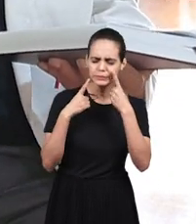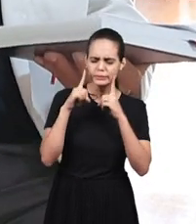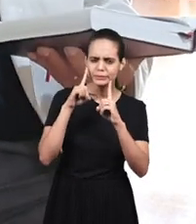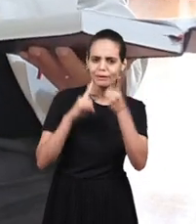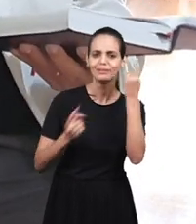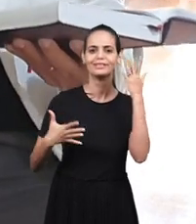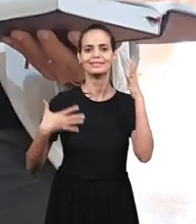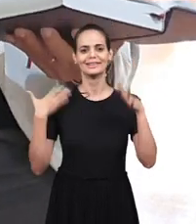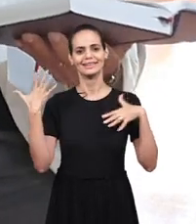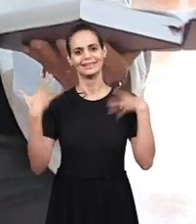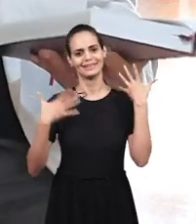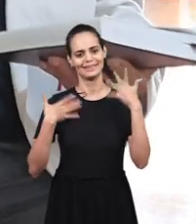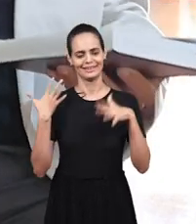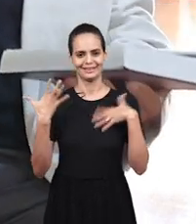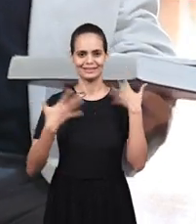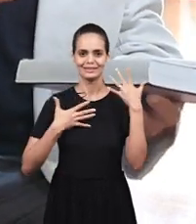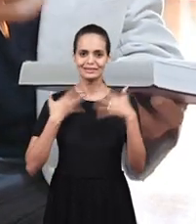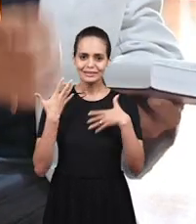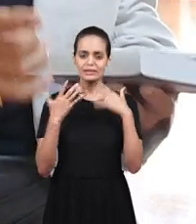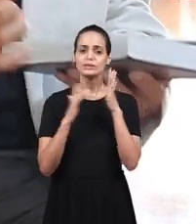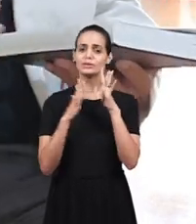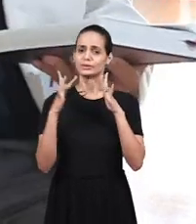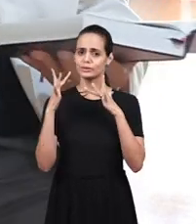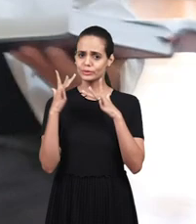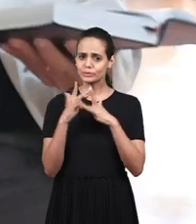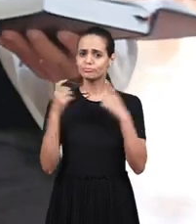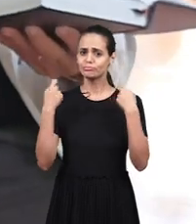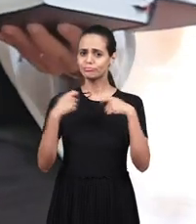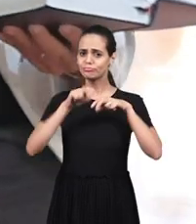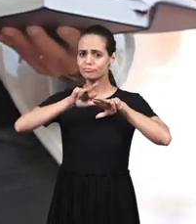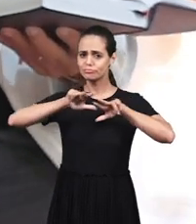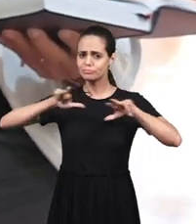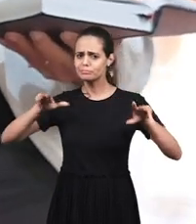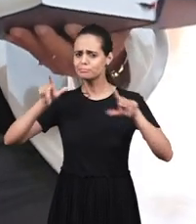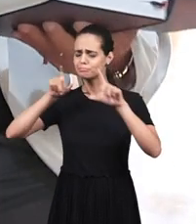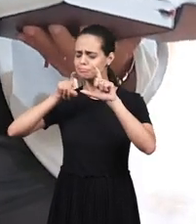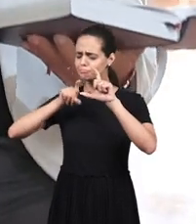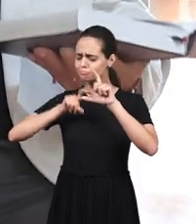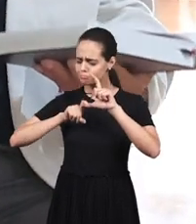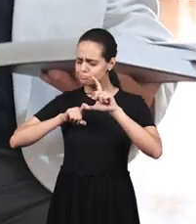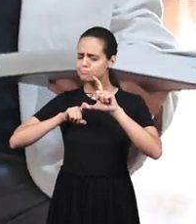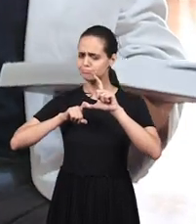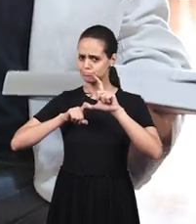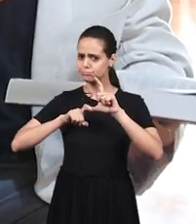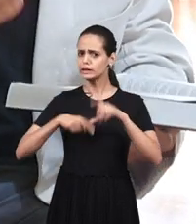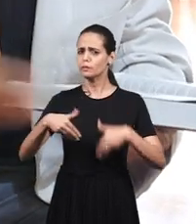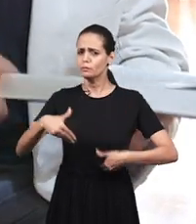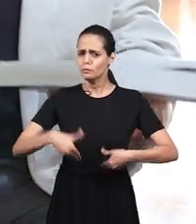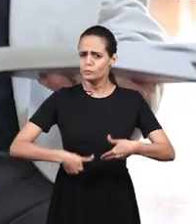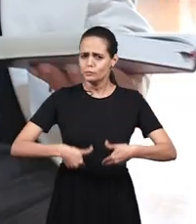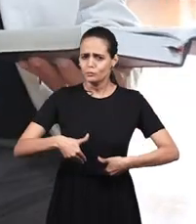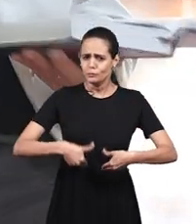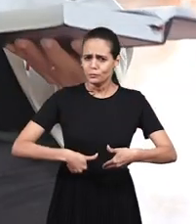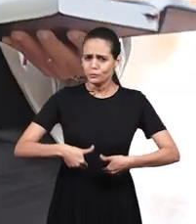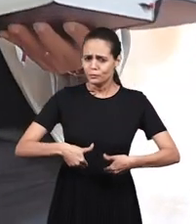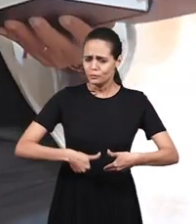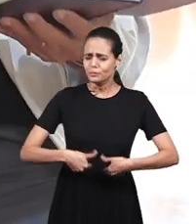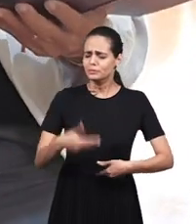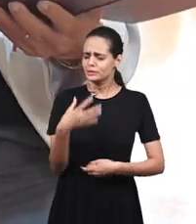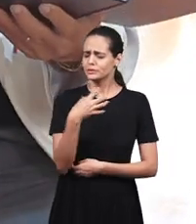Он радовался, Он терпел нужды, Он